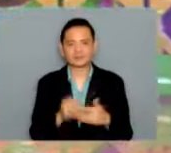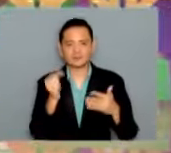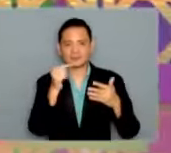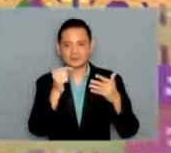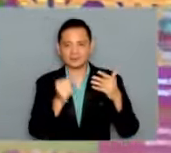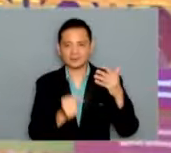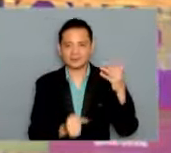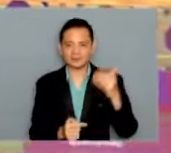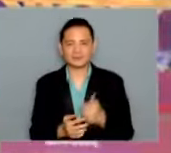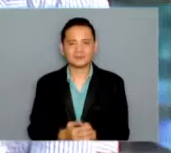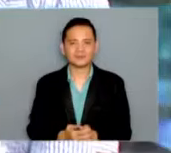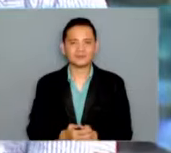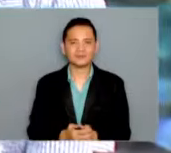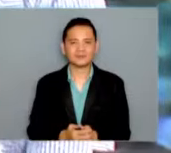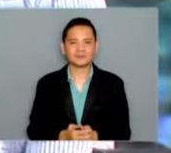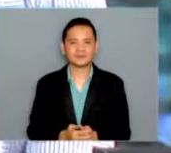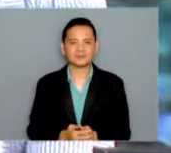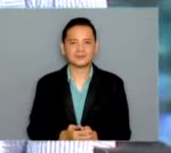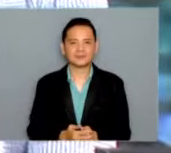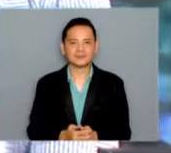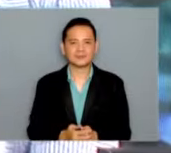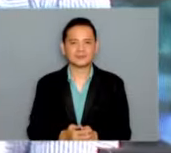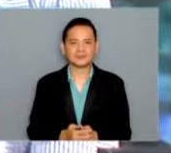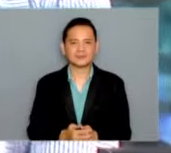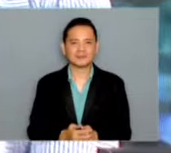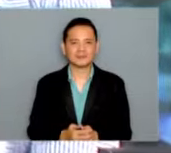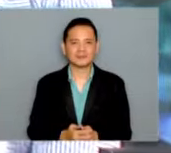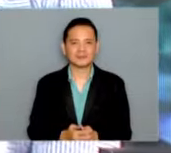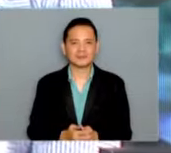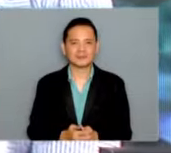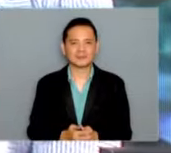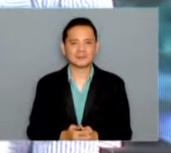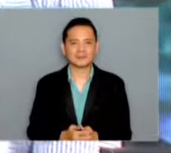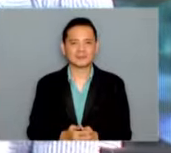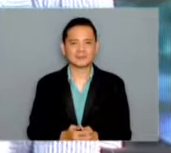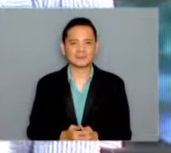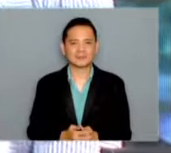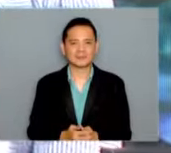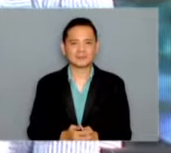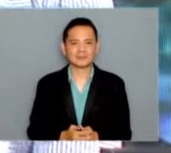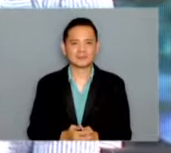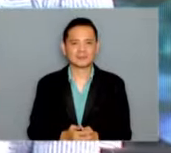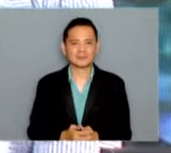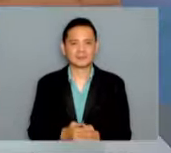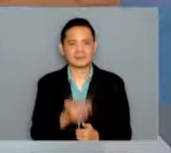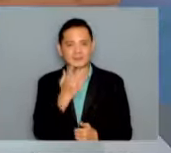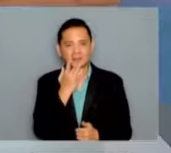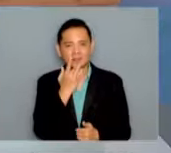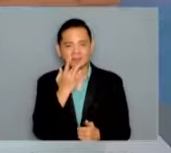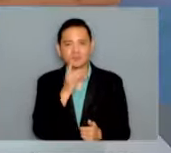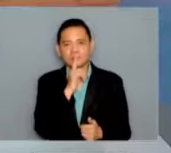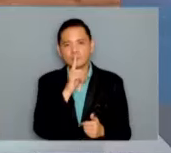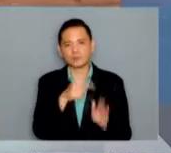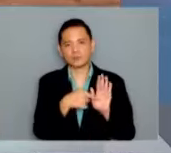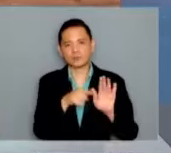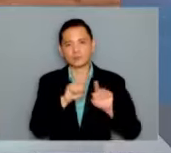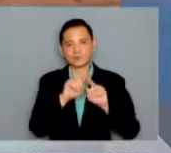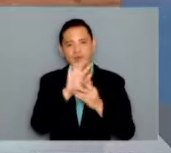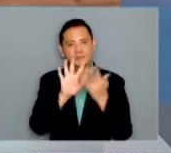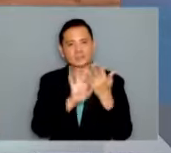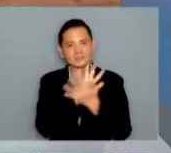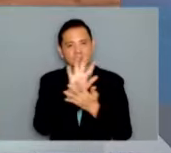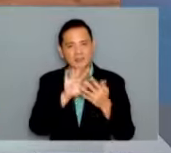Yes! So lahat talaga actually is indicative of yung mga different fiestas in the Philippines. So katulad ng Cashew